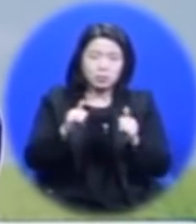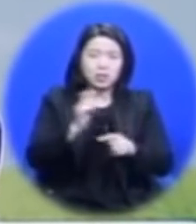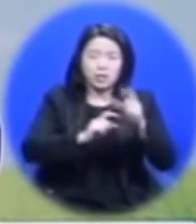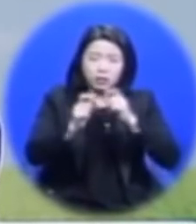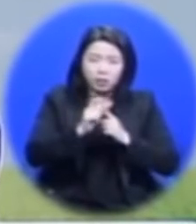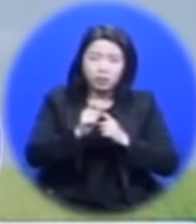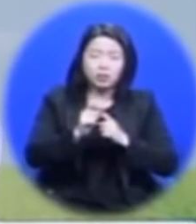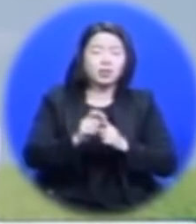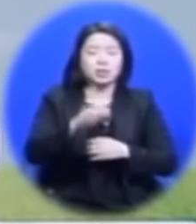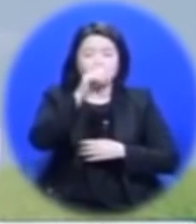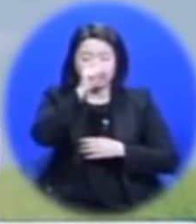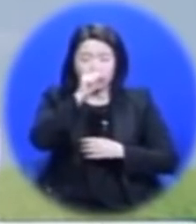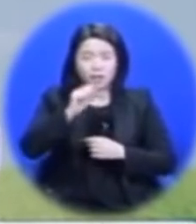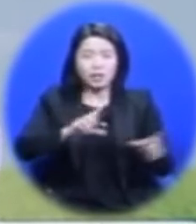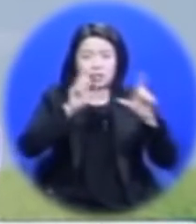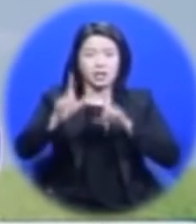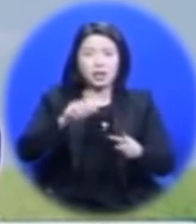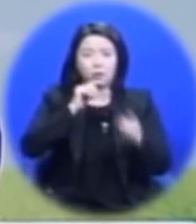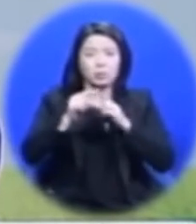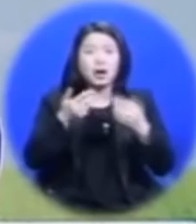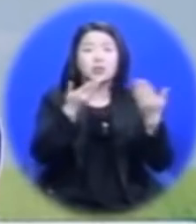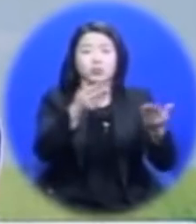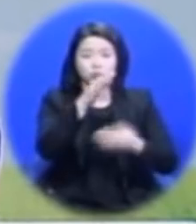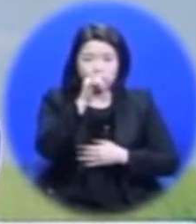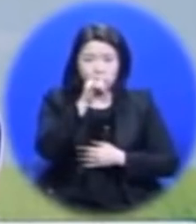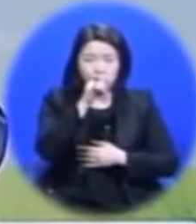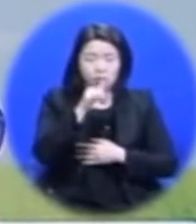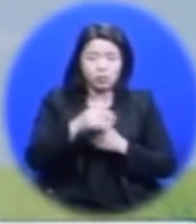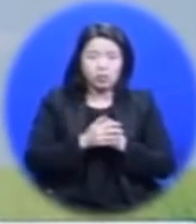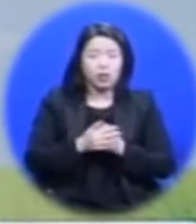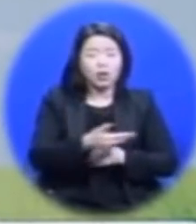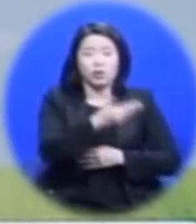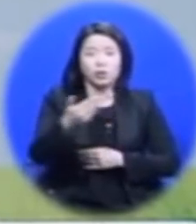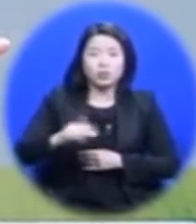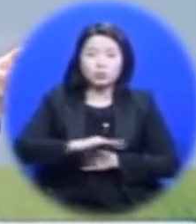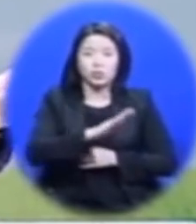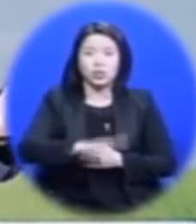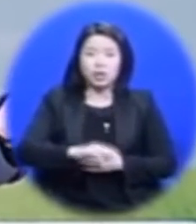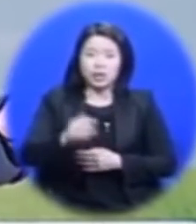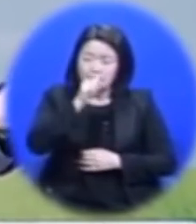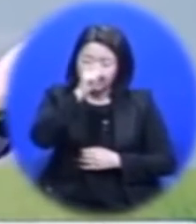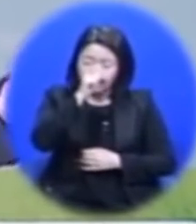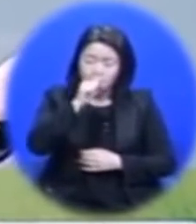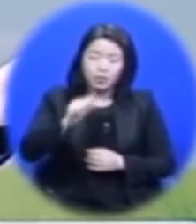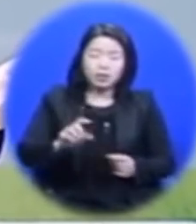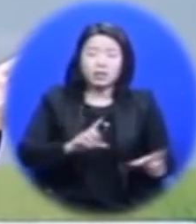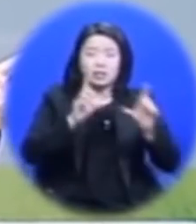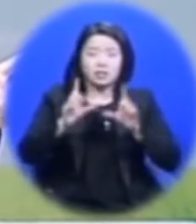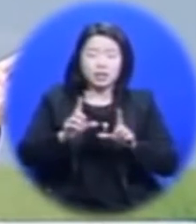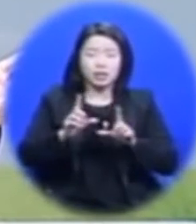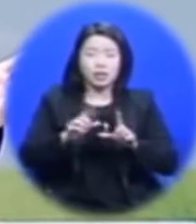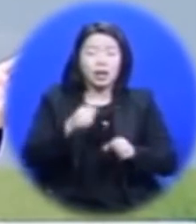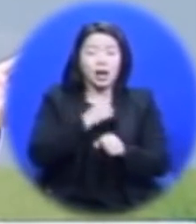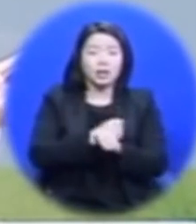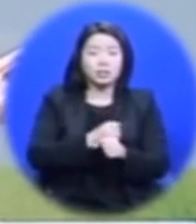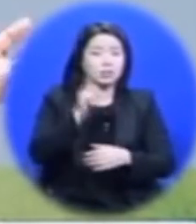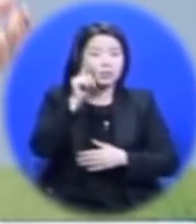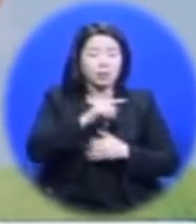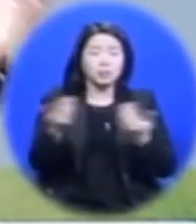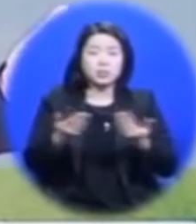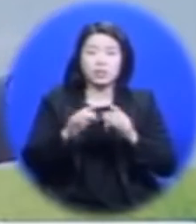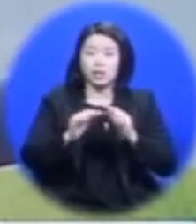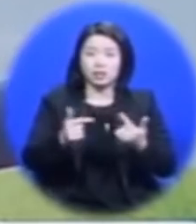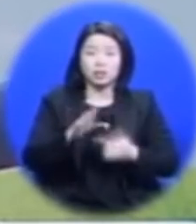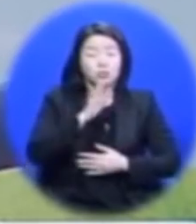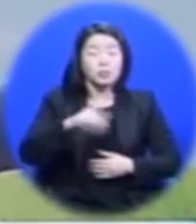선하게 살라고 말하고 있습니다. 여러분, 우리가 선하게 살려고 하는 것은 절대 나쁜 일이 아닙니다. 그럼